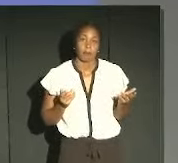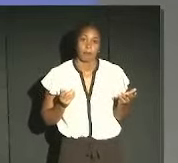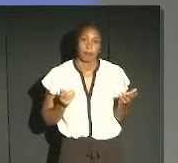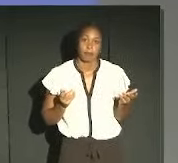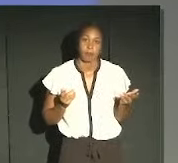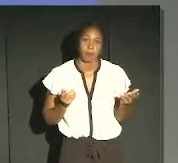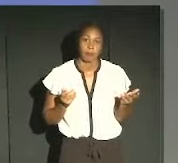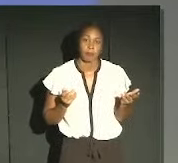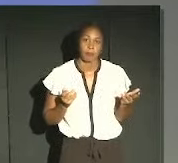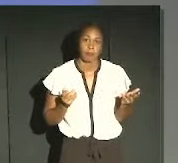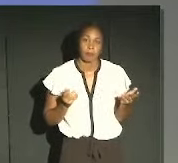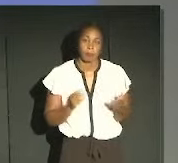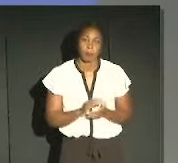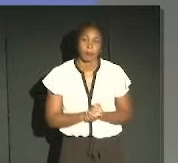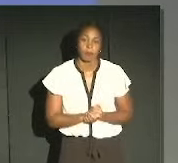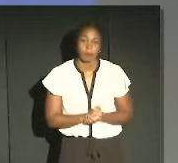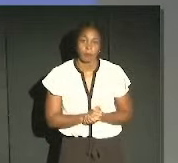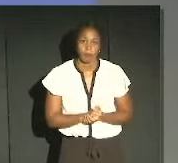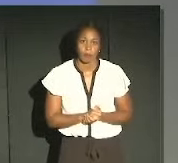automatiquement